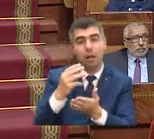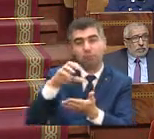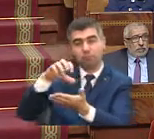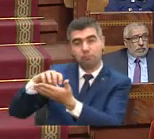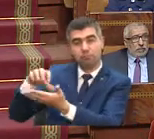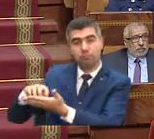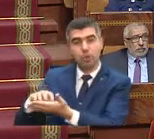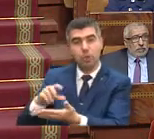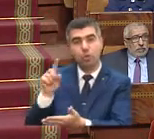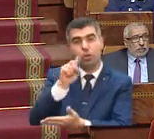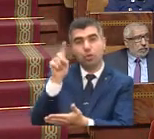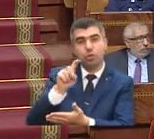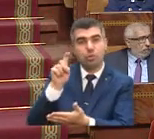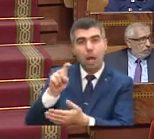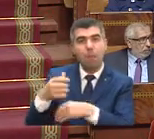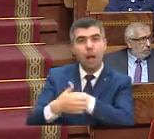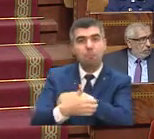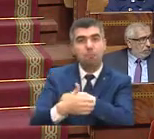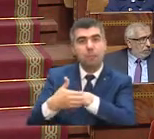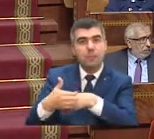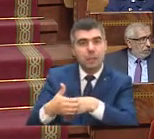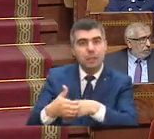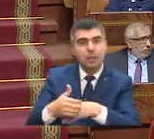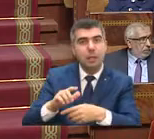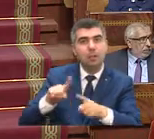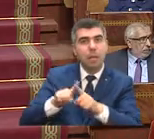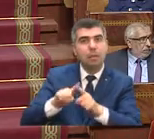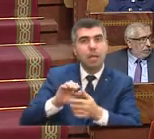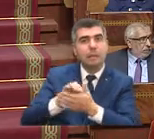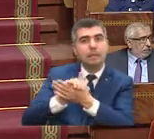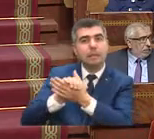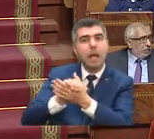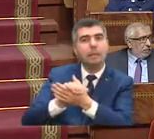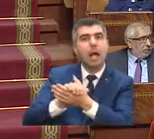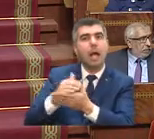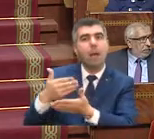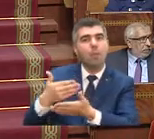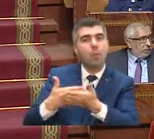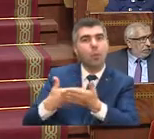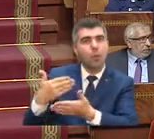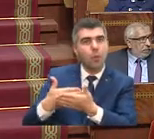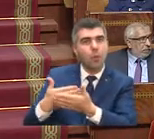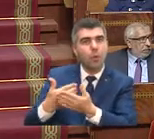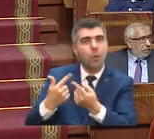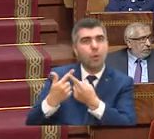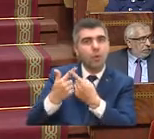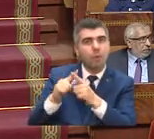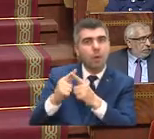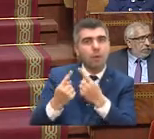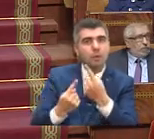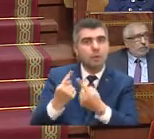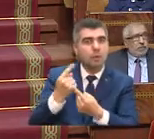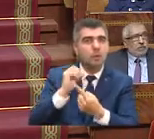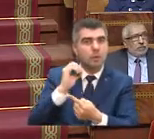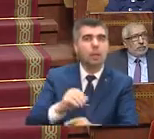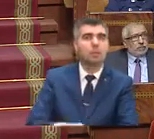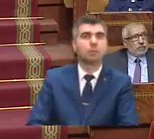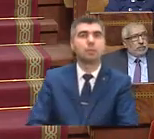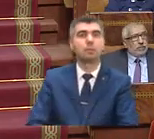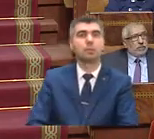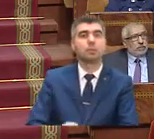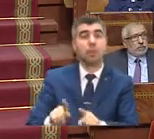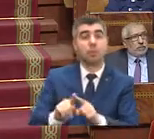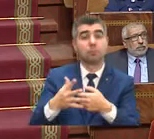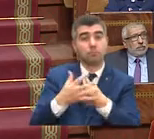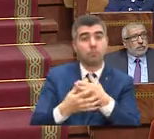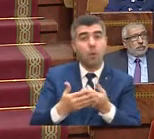الإقليم فقيرة وفي إطار التضامن اللي خصها يعني تحصل على ما يناسب ذلك فلم